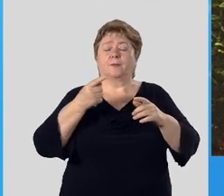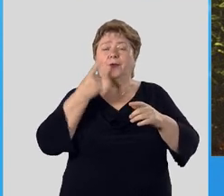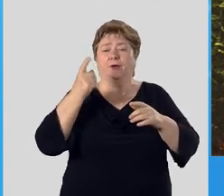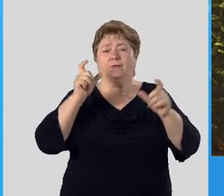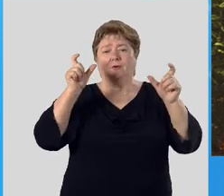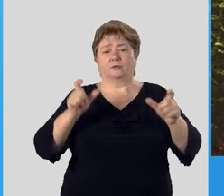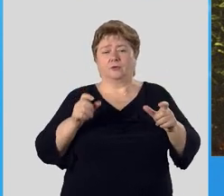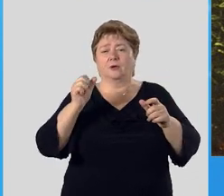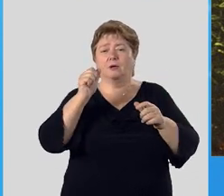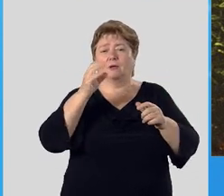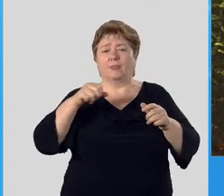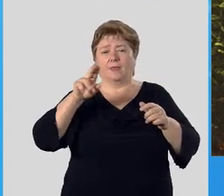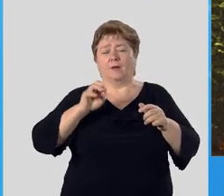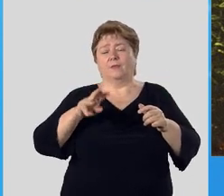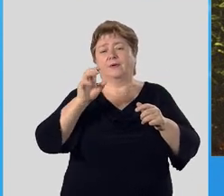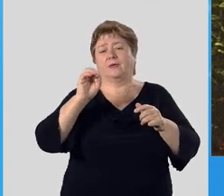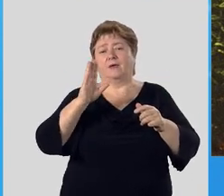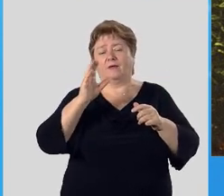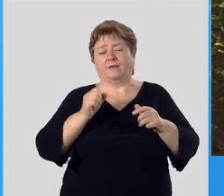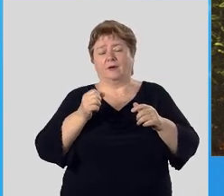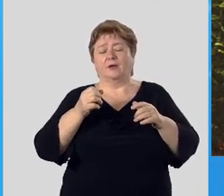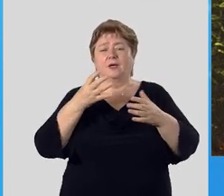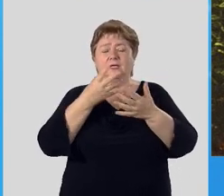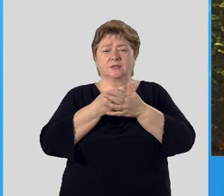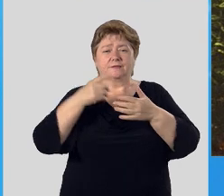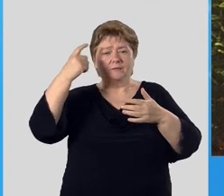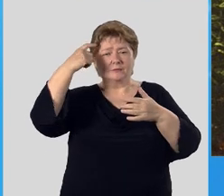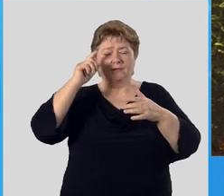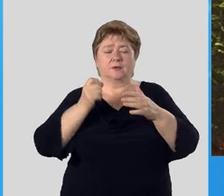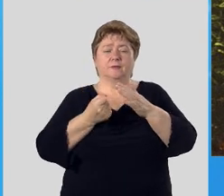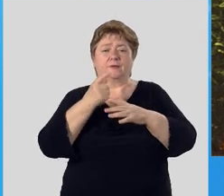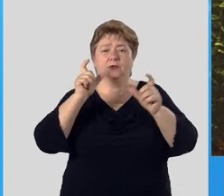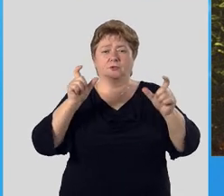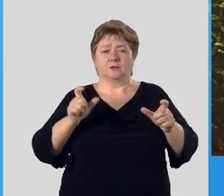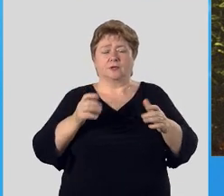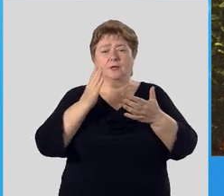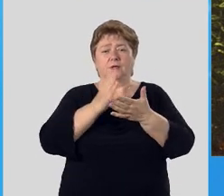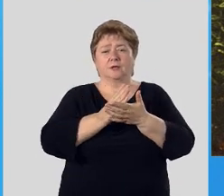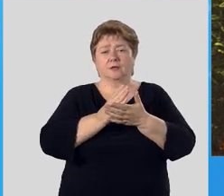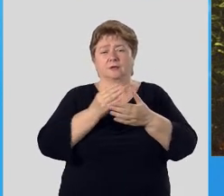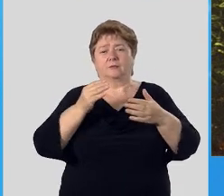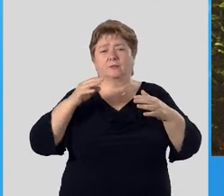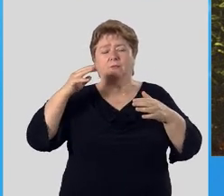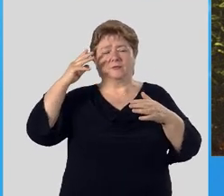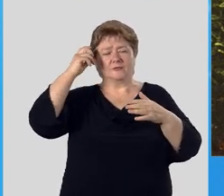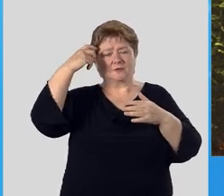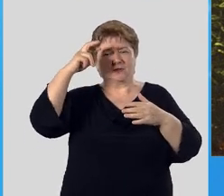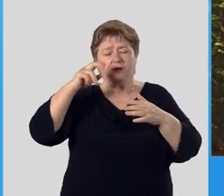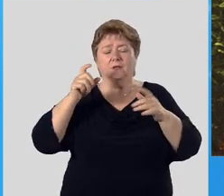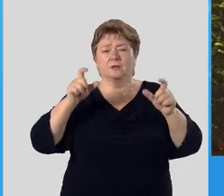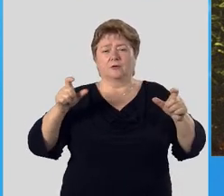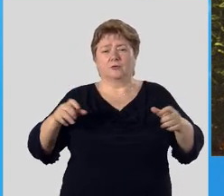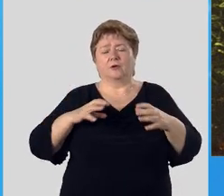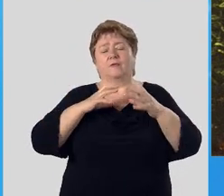людей адама и евы своей гипотезы появления человека есть в мифах многих народов